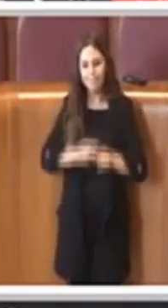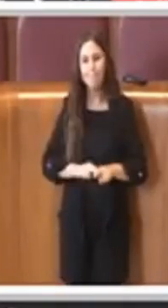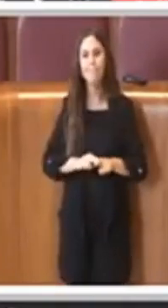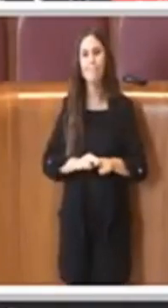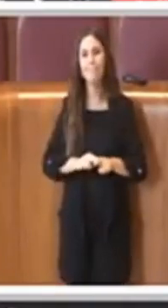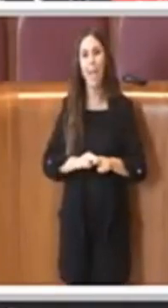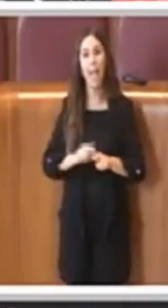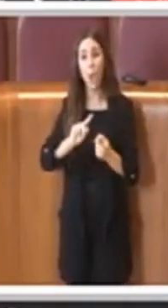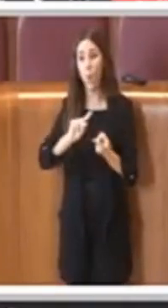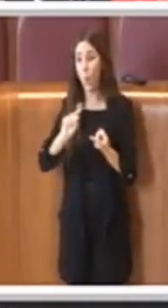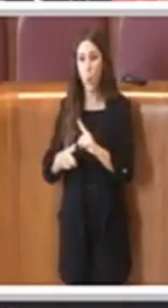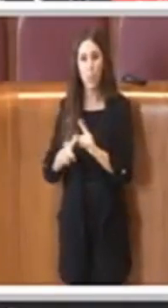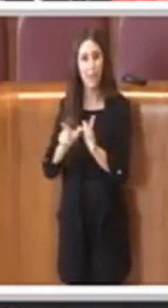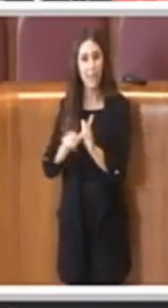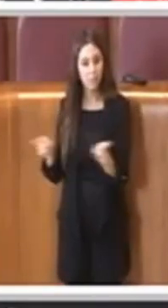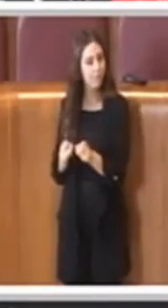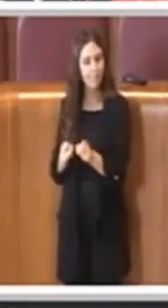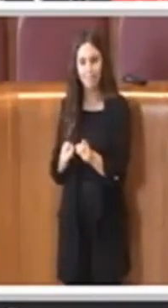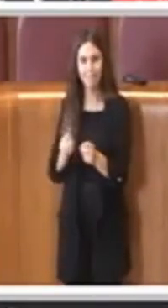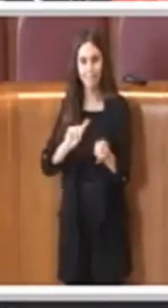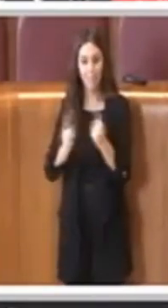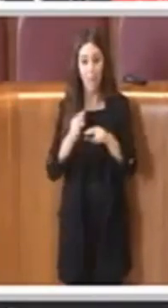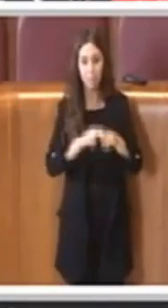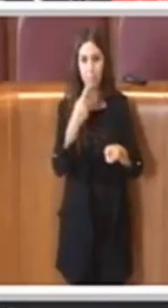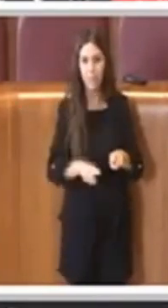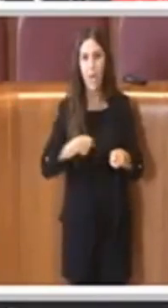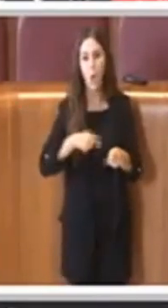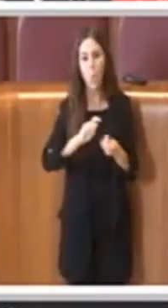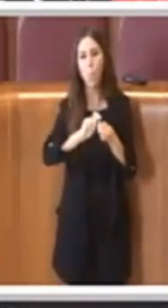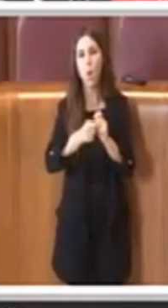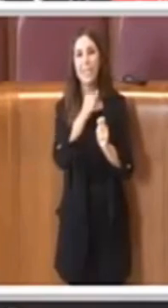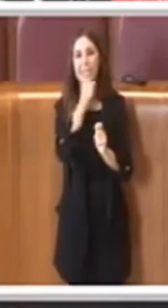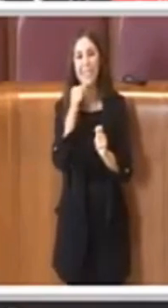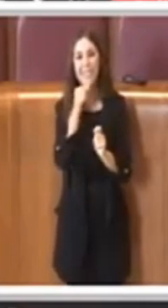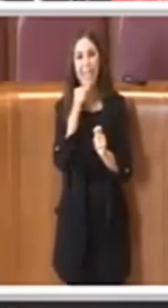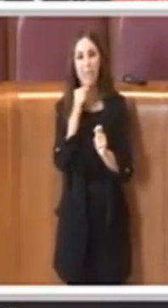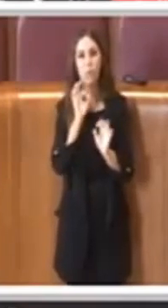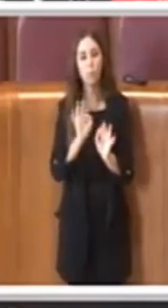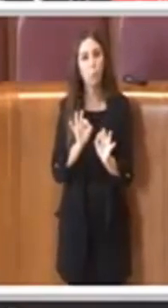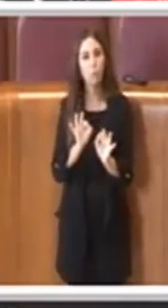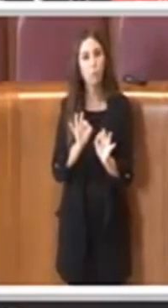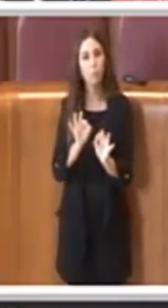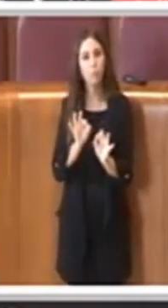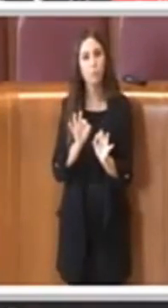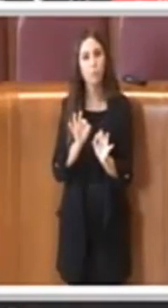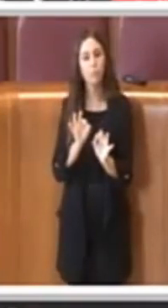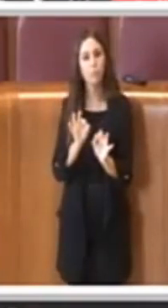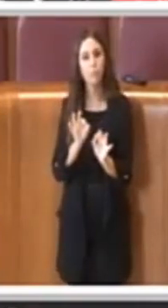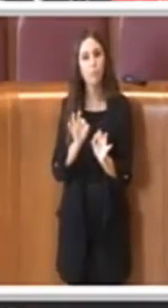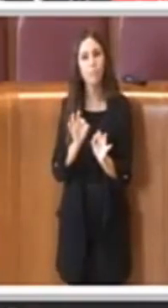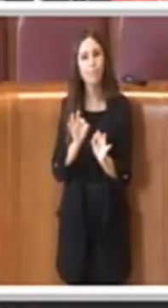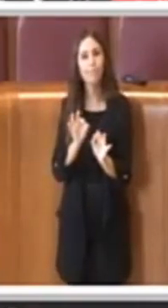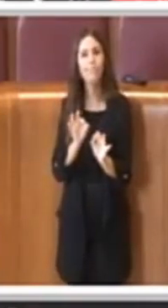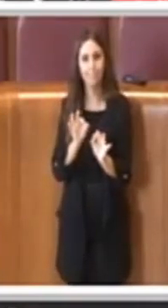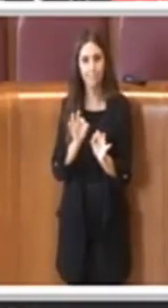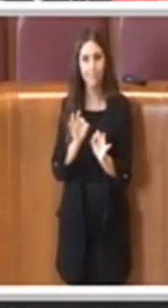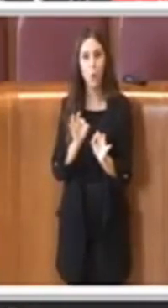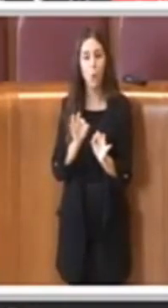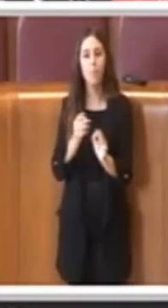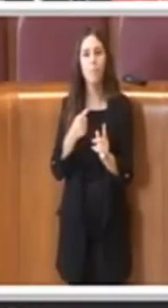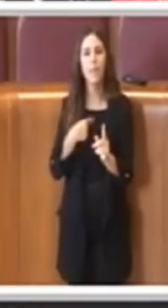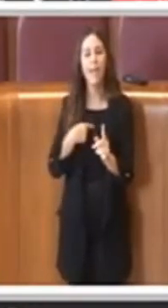che temporanea. E sono delle modifiche che servono naturalmente a tenere conto